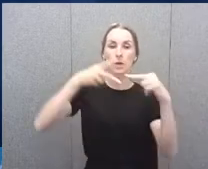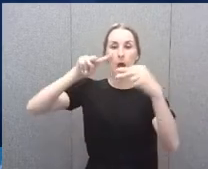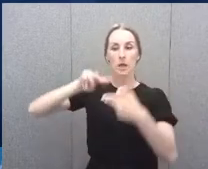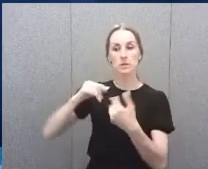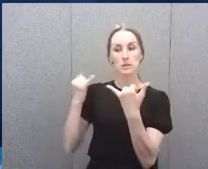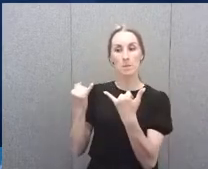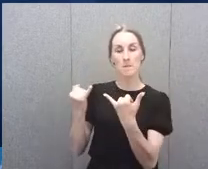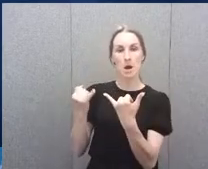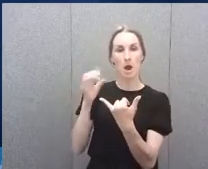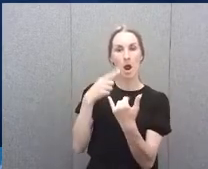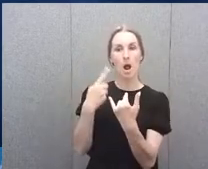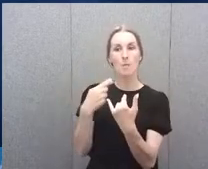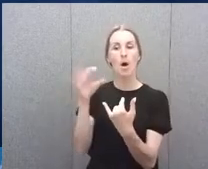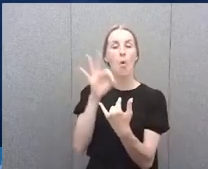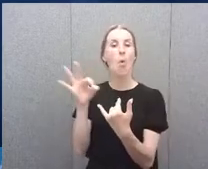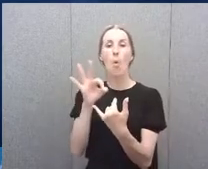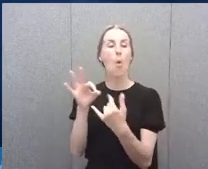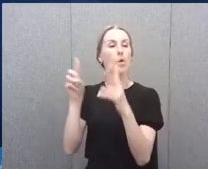участвовать, именно